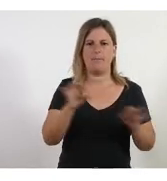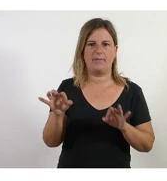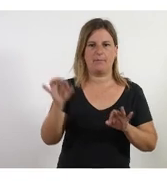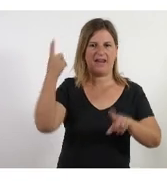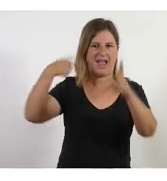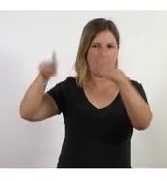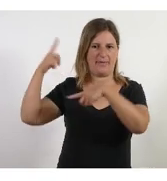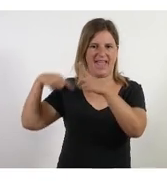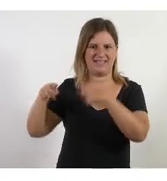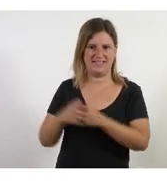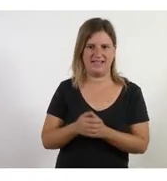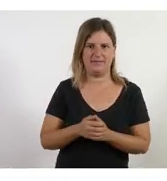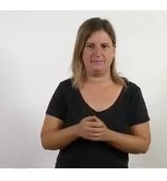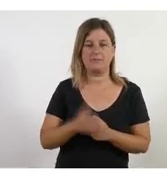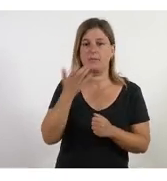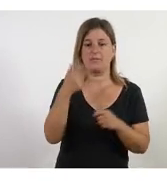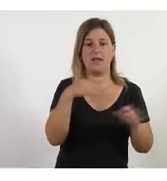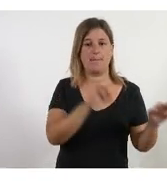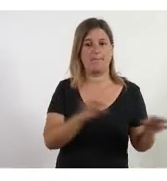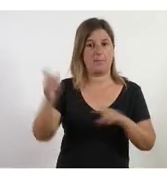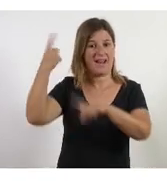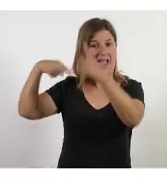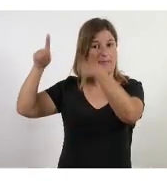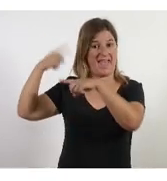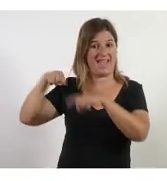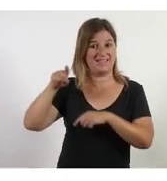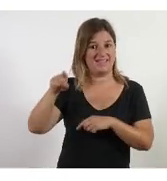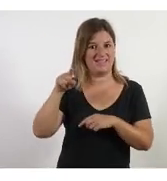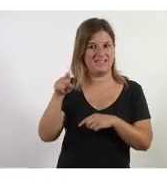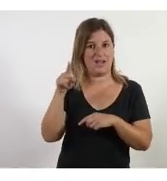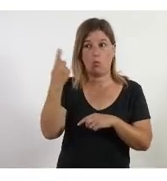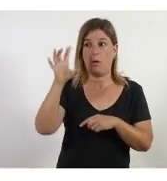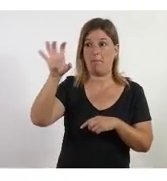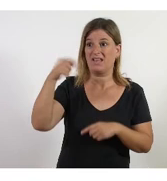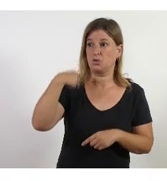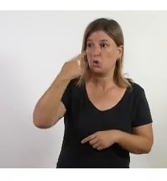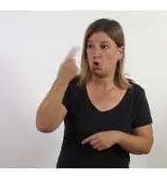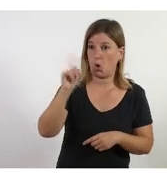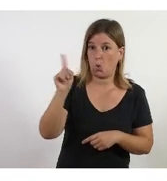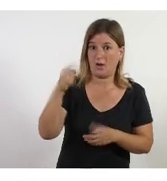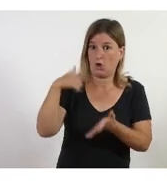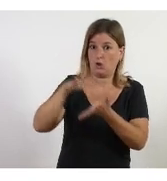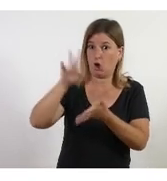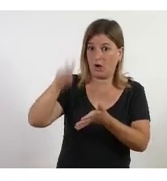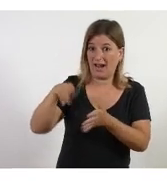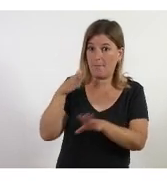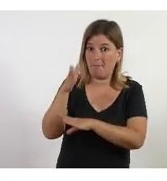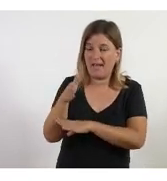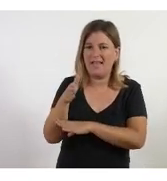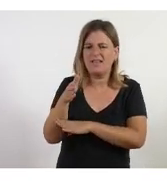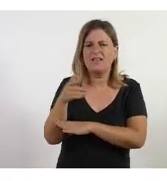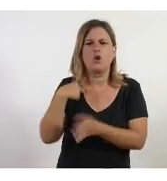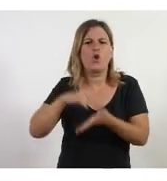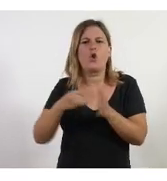No? Quan tu prepares un viatge a un país desconegut, un lloc on no has estat mai, què fas?